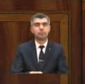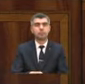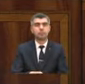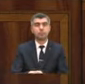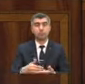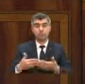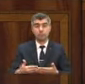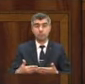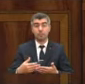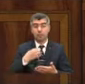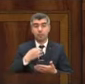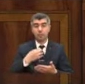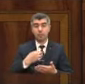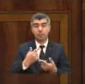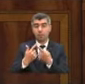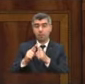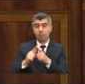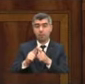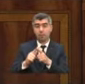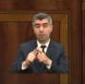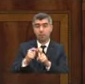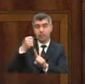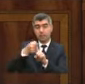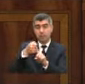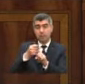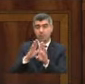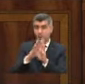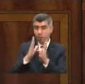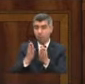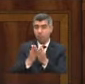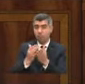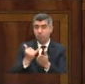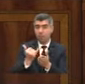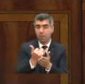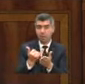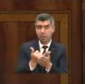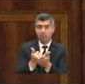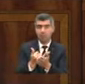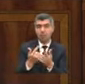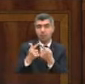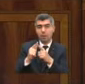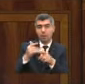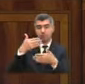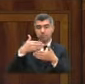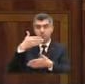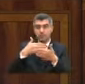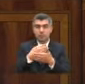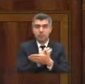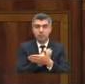الأمر الذي يستدعي في تقديرنا مجموعة من الشروط والإصلاحات، وعلى رأسها تأهيل المنظومة